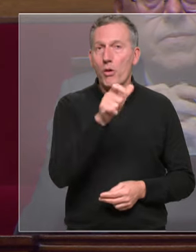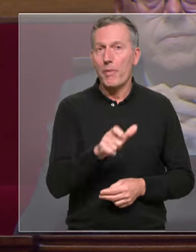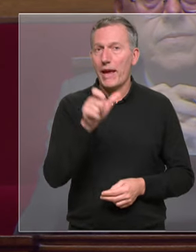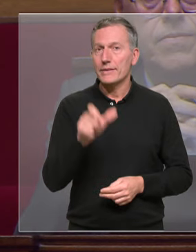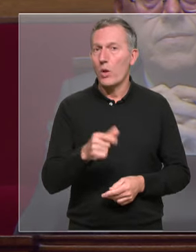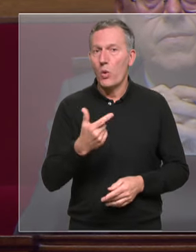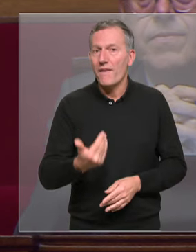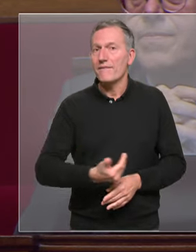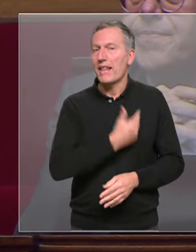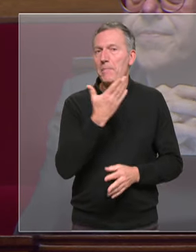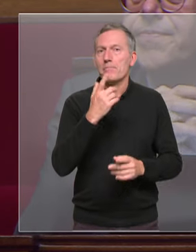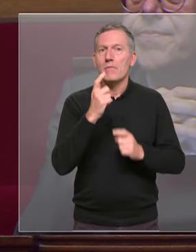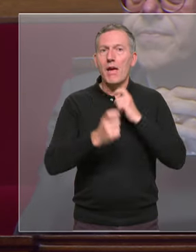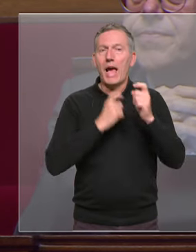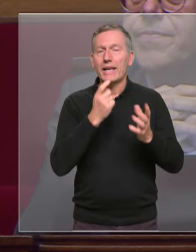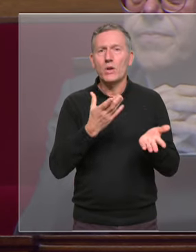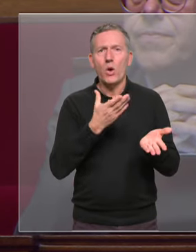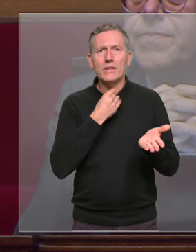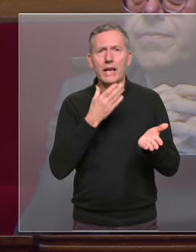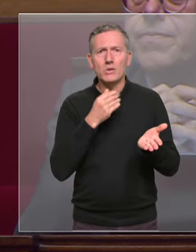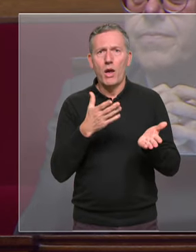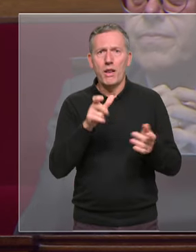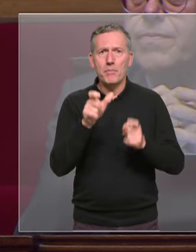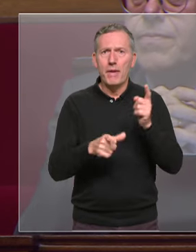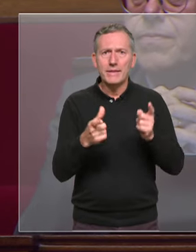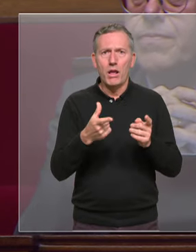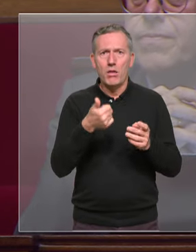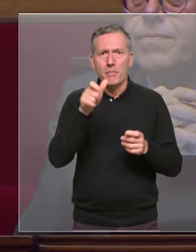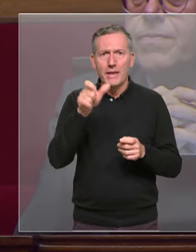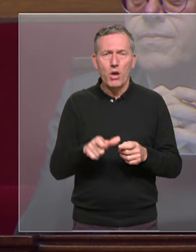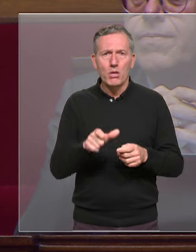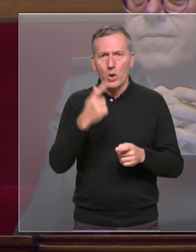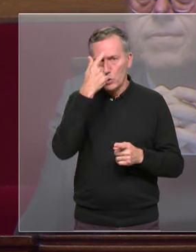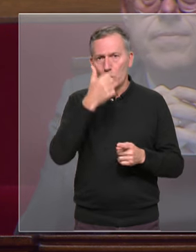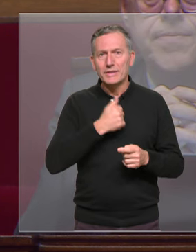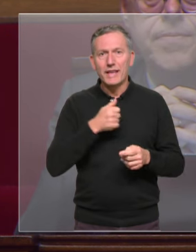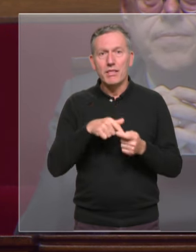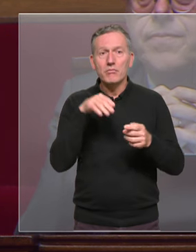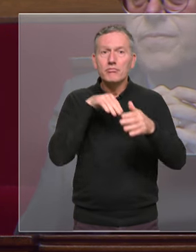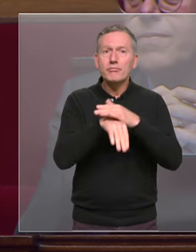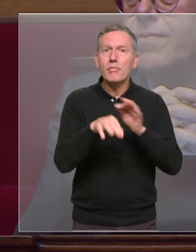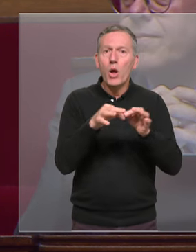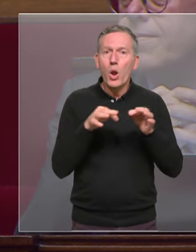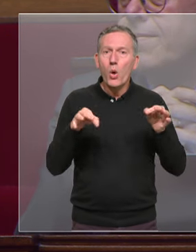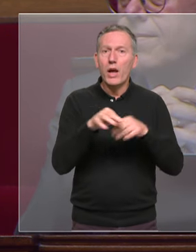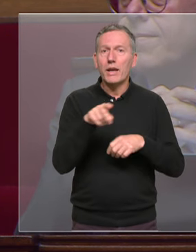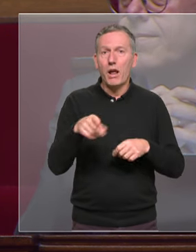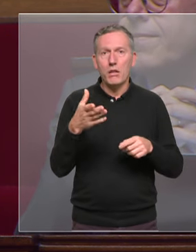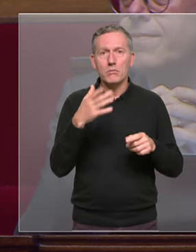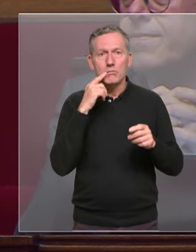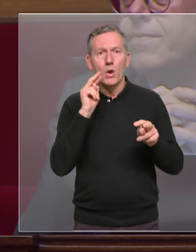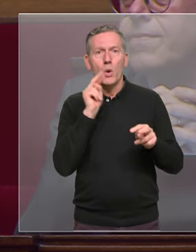victimes d'agressions sexuelles. Un patient s'est suicidé alors qu'il était hébergé dans les locaux de